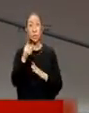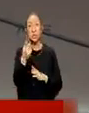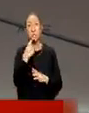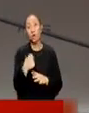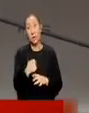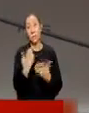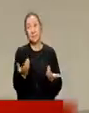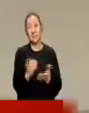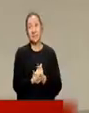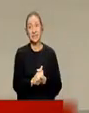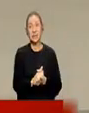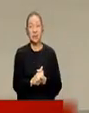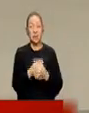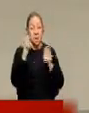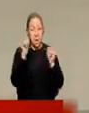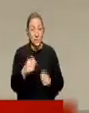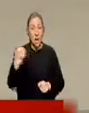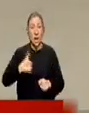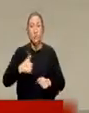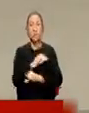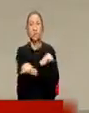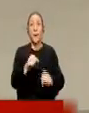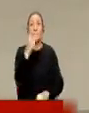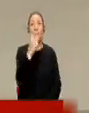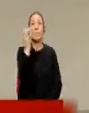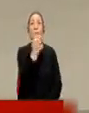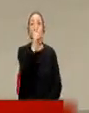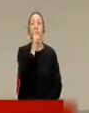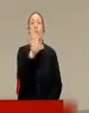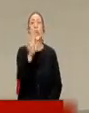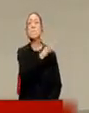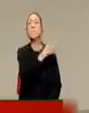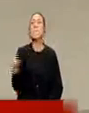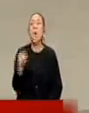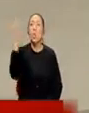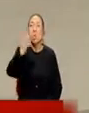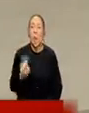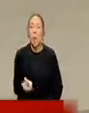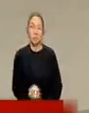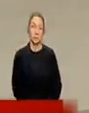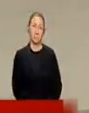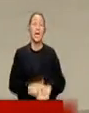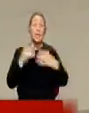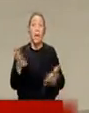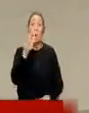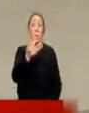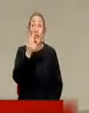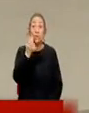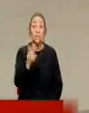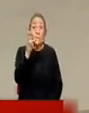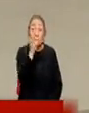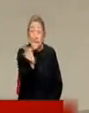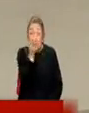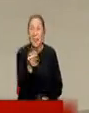siz söyleyebilirsiniz yarattığı kamu zararı 1 milyar 350 milyon dolar oldu yani 38